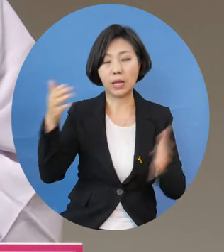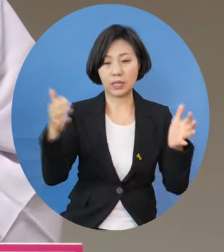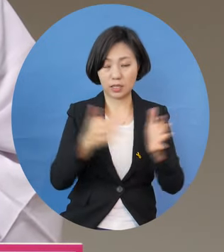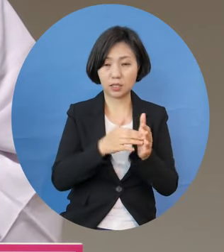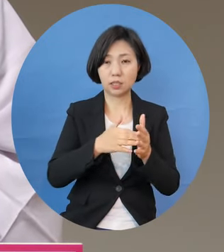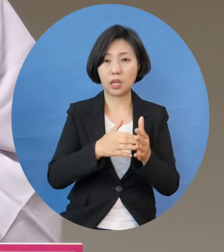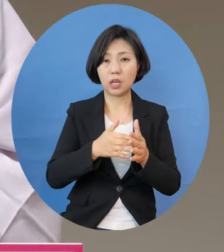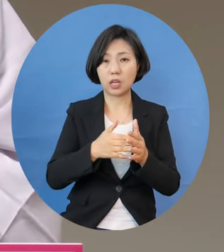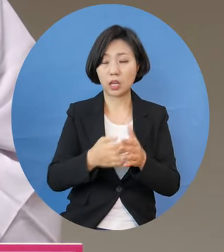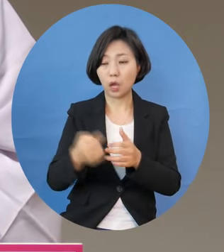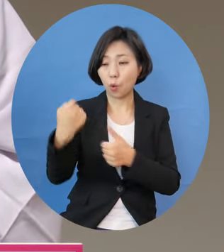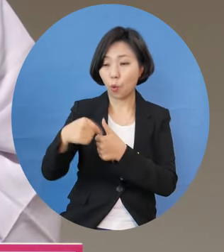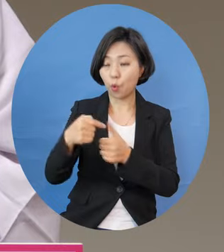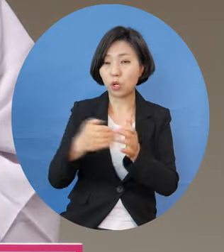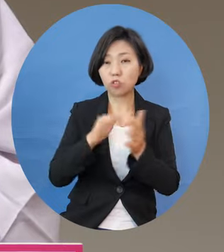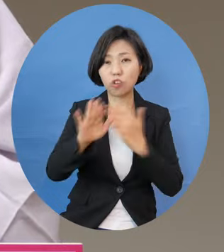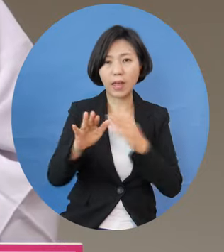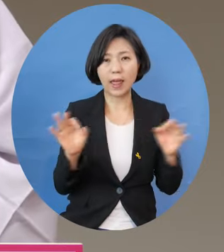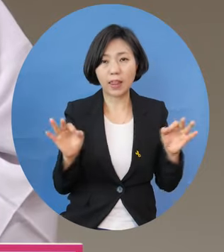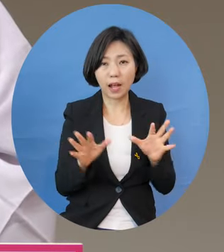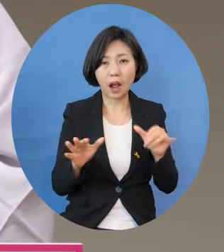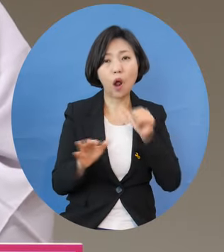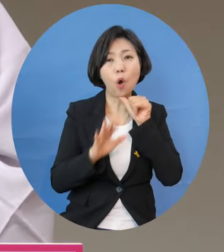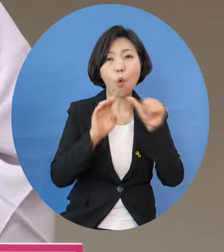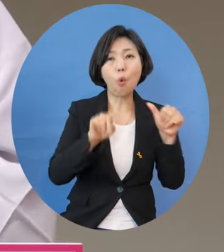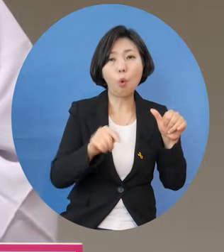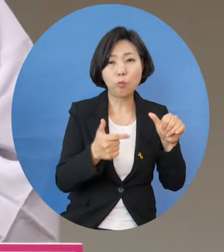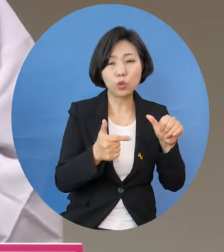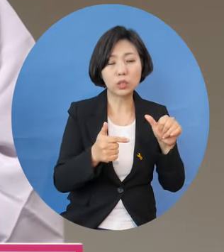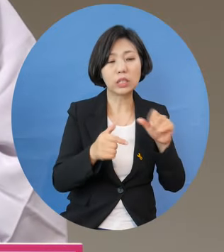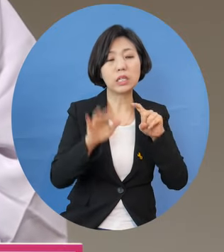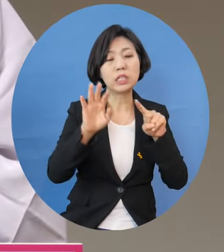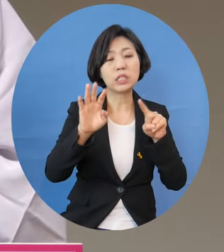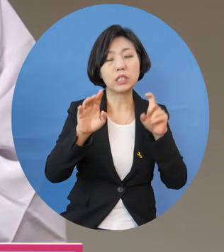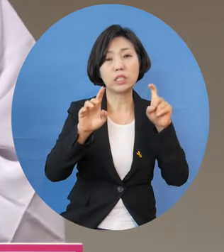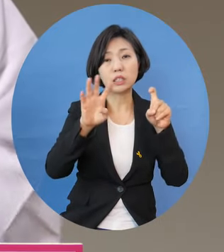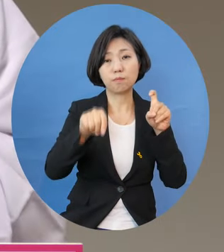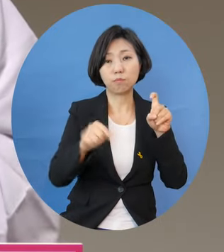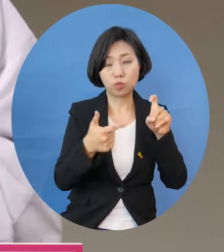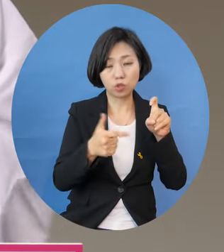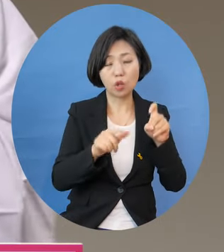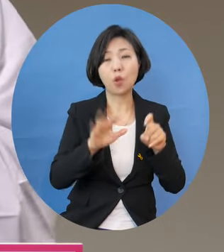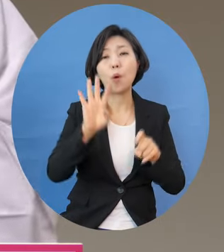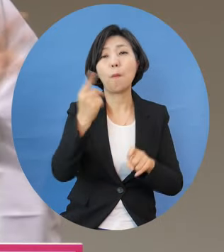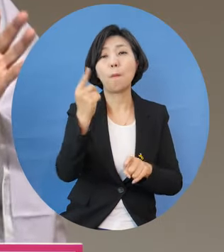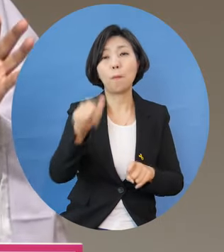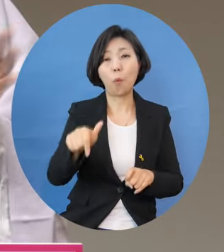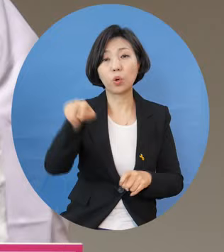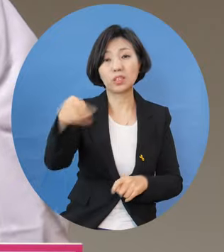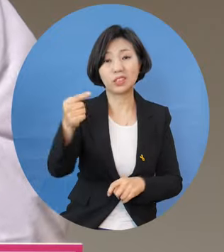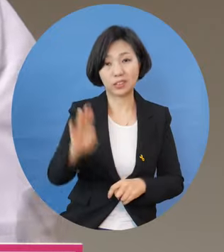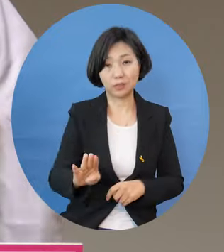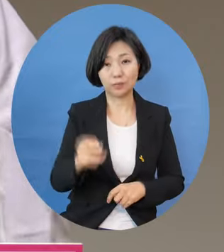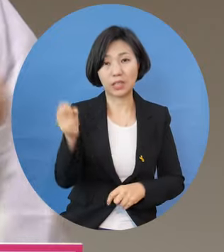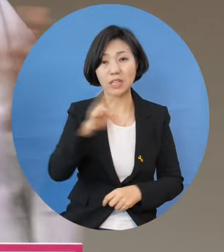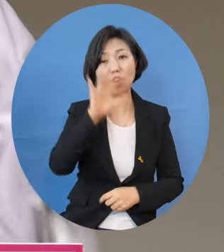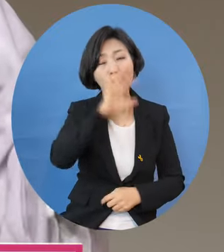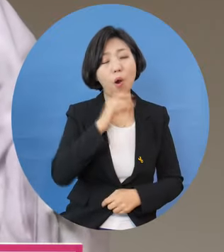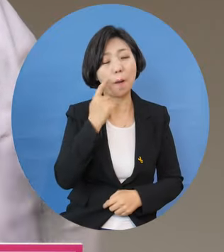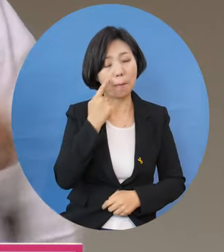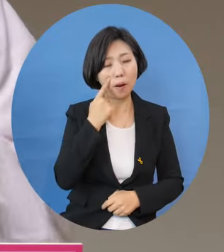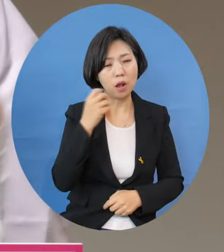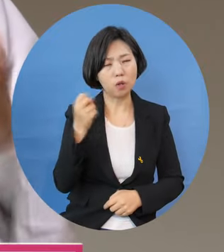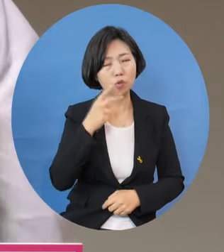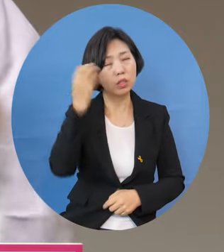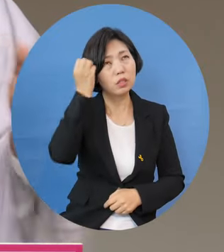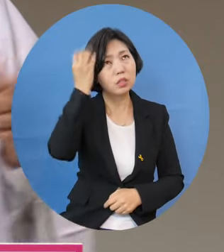한번 잠시 한 5분, 10분만 복습해 줄 것. 그러면 이제 나중에 이제, 그리고